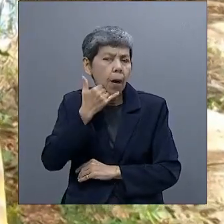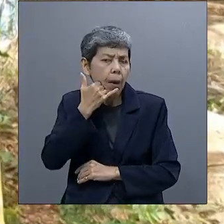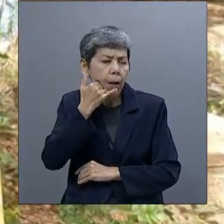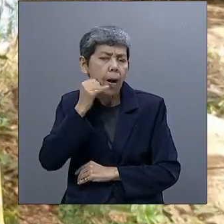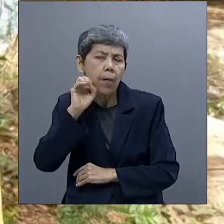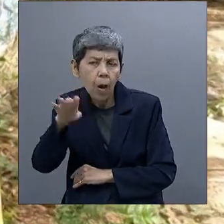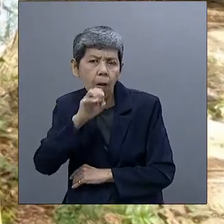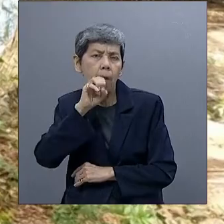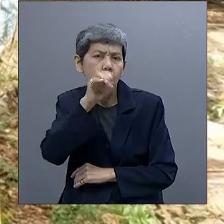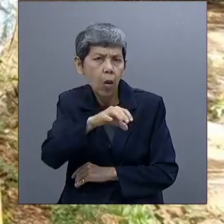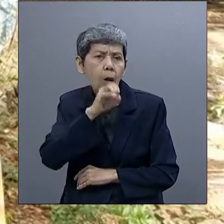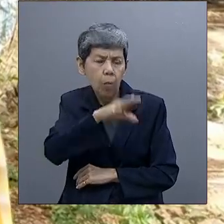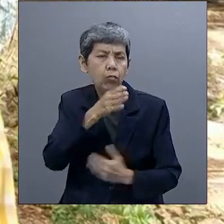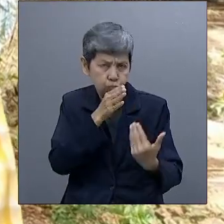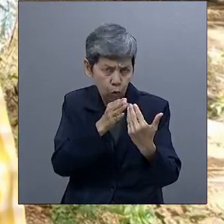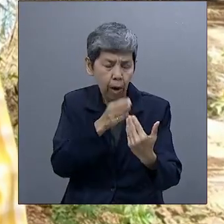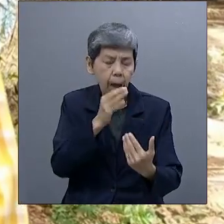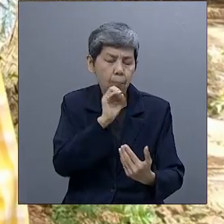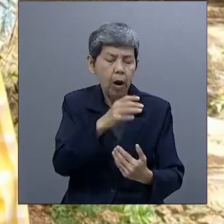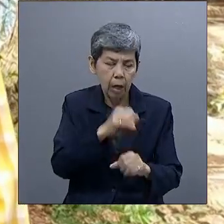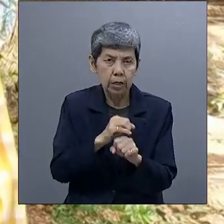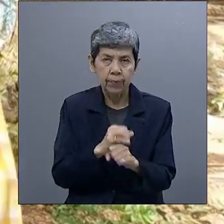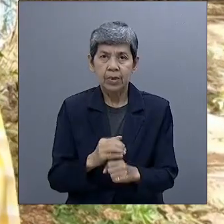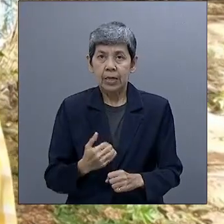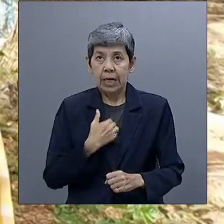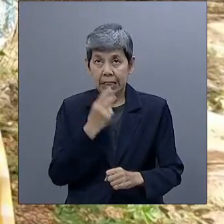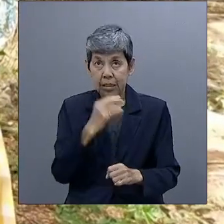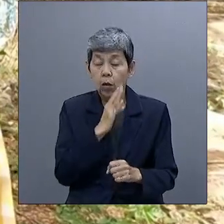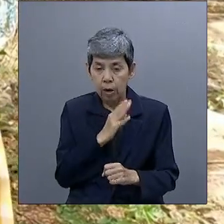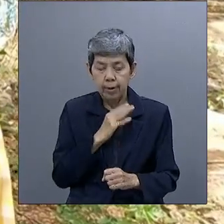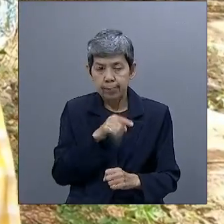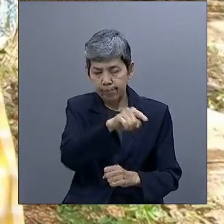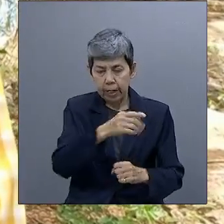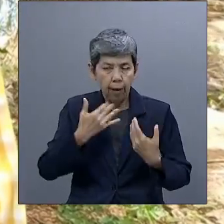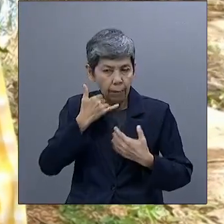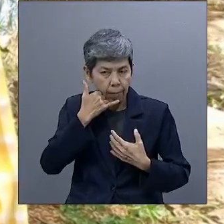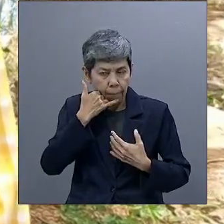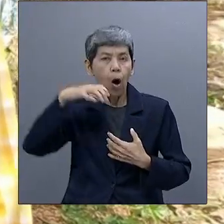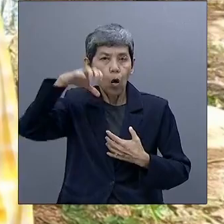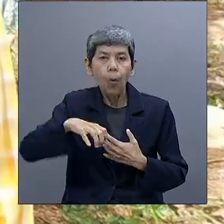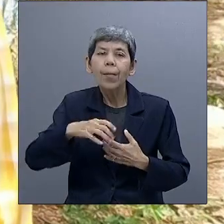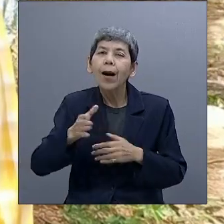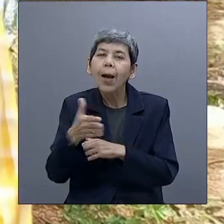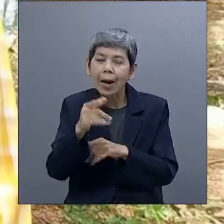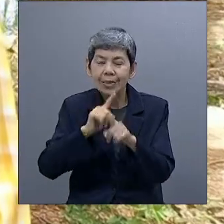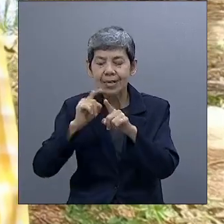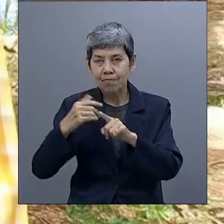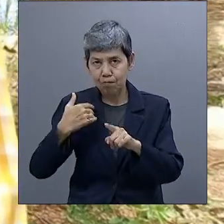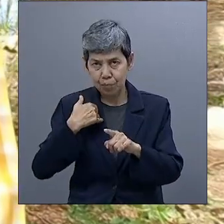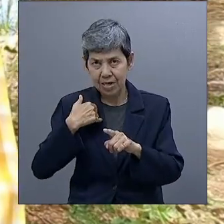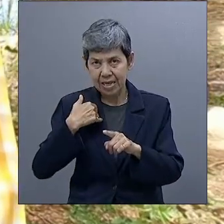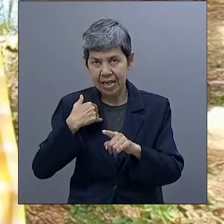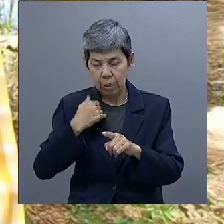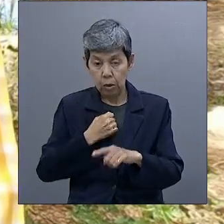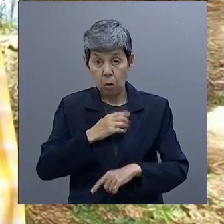นติดต่อท่านประมงจังหวัดไปแล้วว่าเดี๋ยวท่านประมงจังหวัดจะประสานที่กรมอีกทีว่าป้าเนี่ยมันเกิด